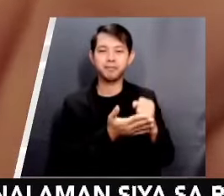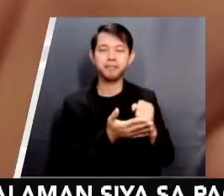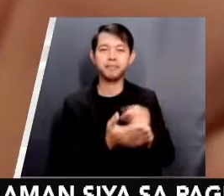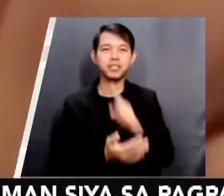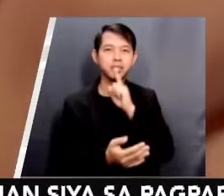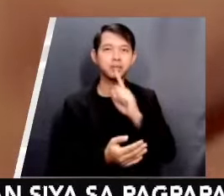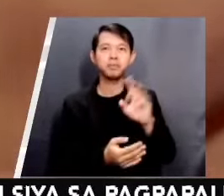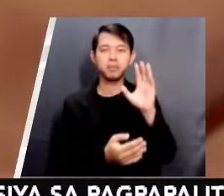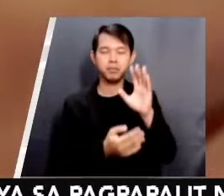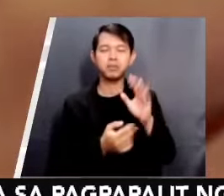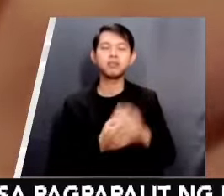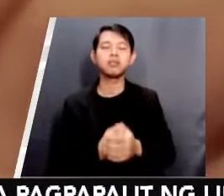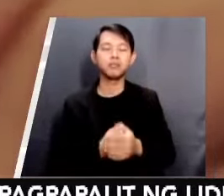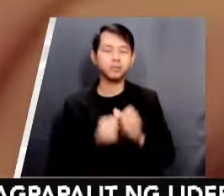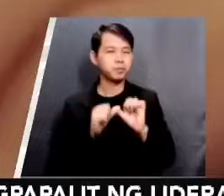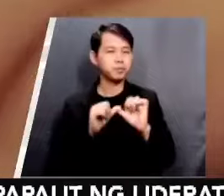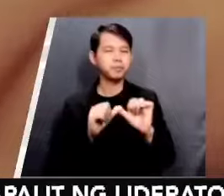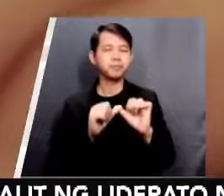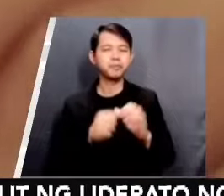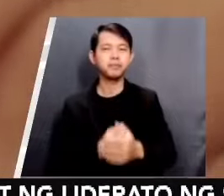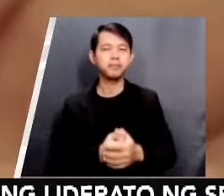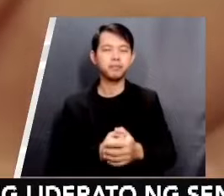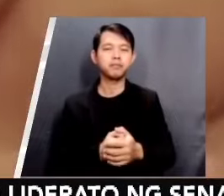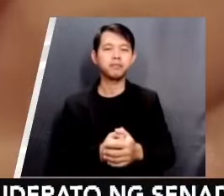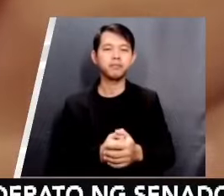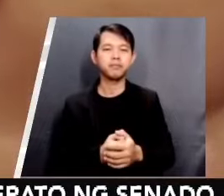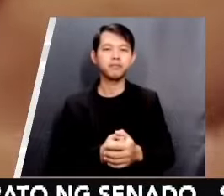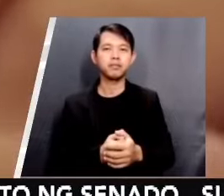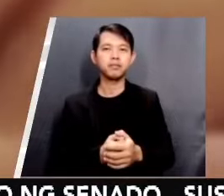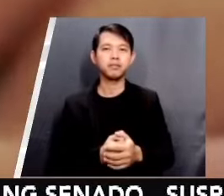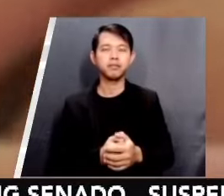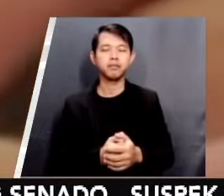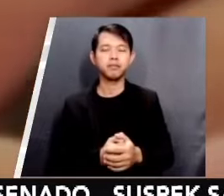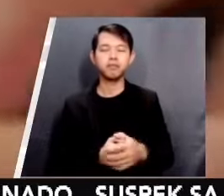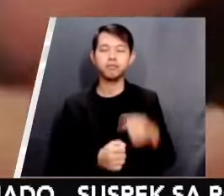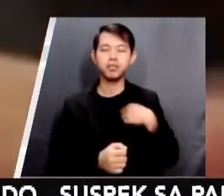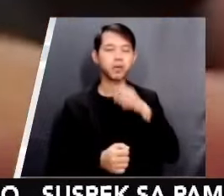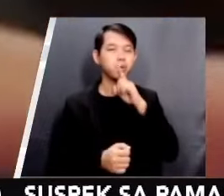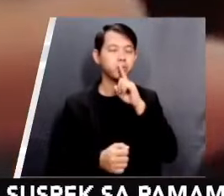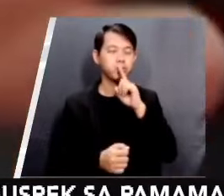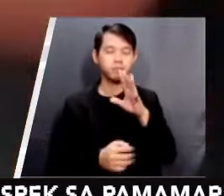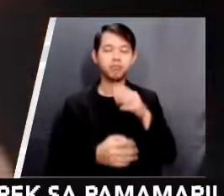kami after I graduated in college. Pangakawakan ko na ito palang